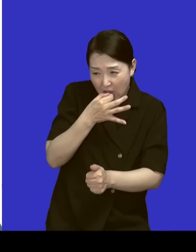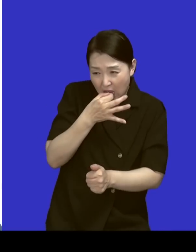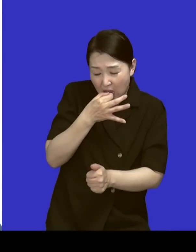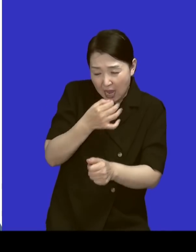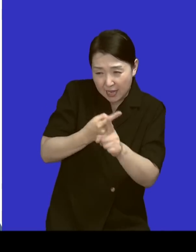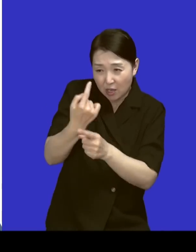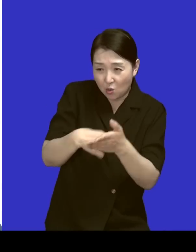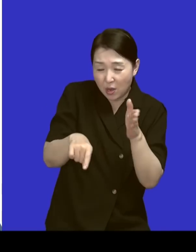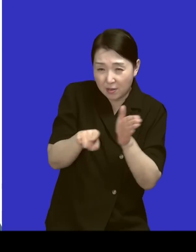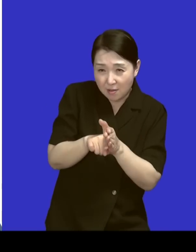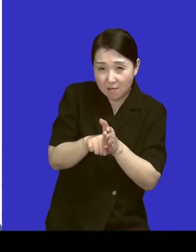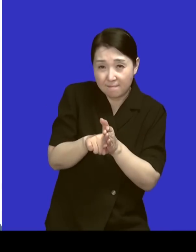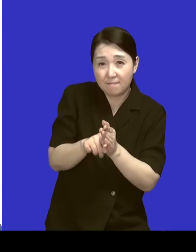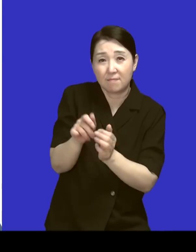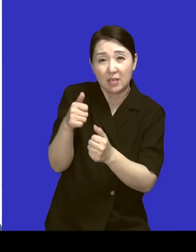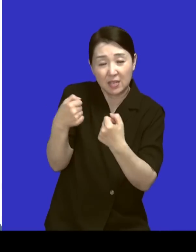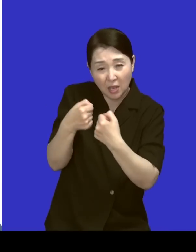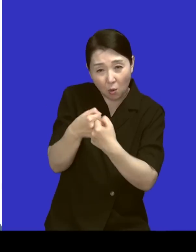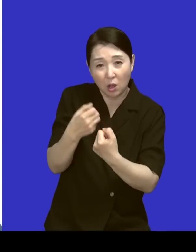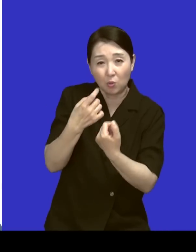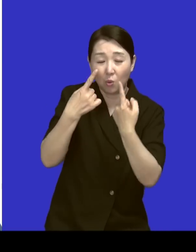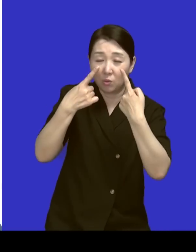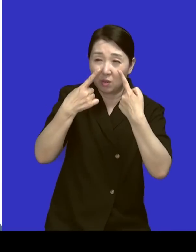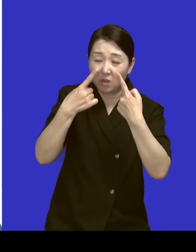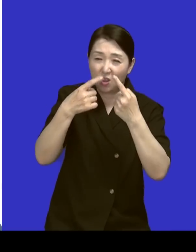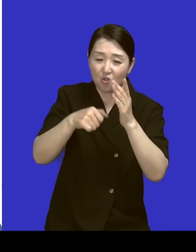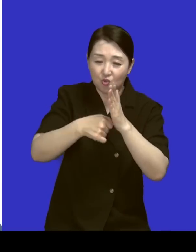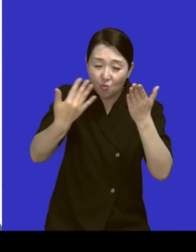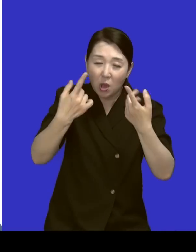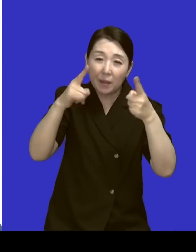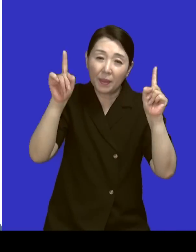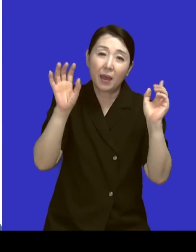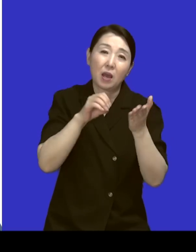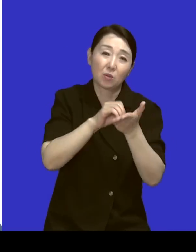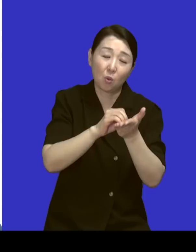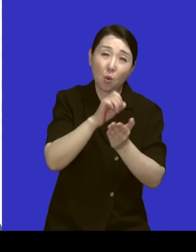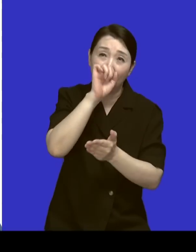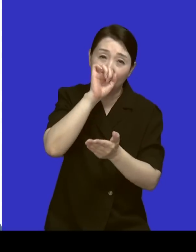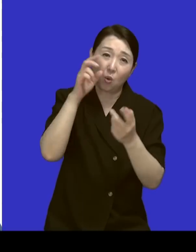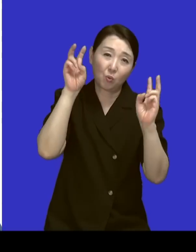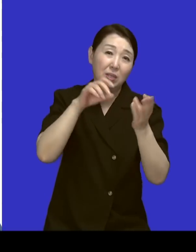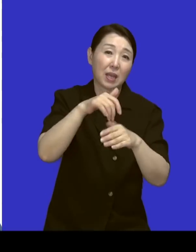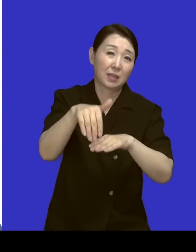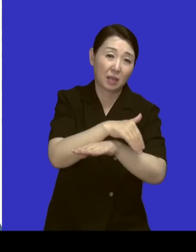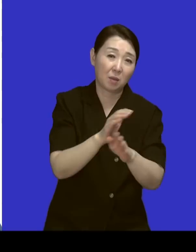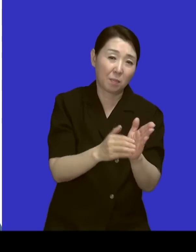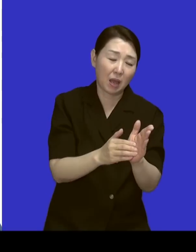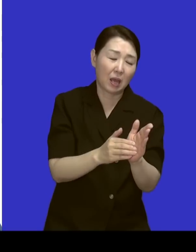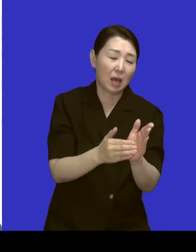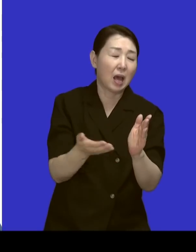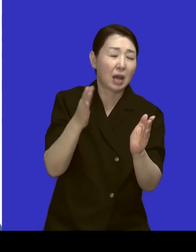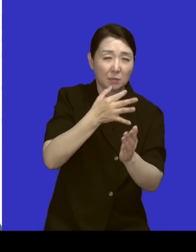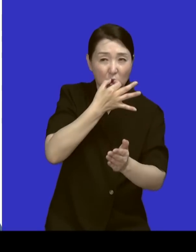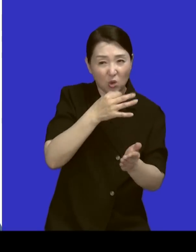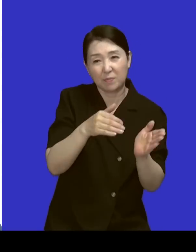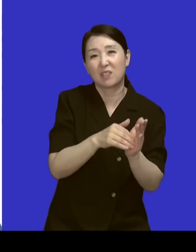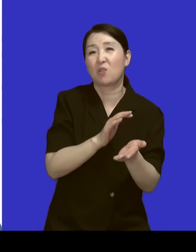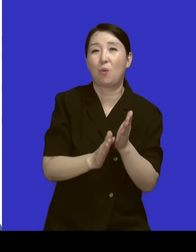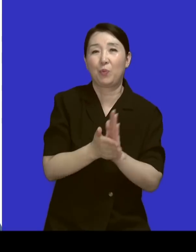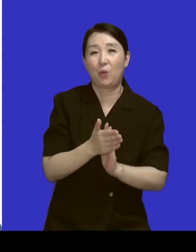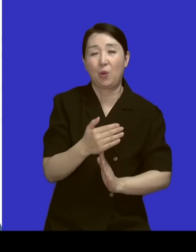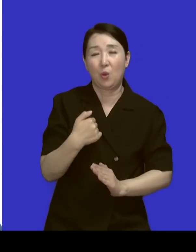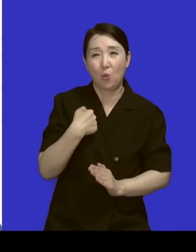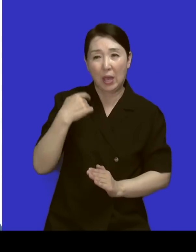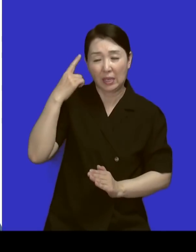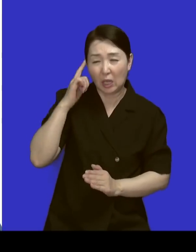싸우고 예. 뭐 대학에 갈 수도 있었겠죠. 명문대에 가고 좋은 직장을 가고. 근데 그걸 끝이 없을 거예요. 저는 계속해서 높은